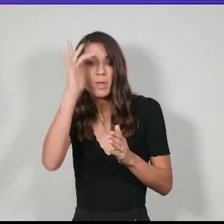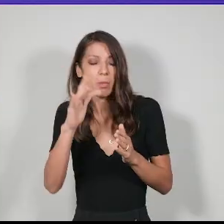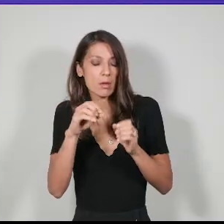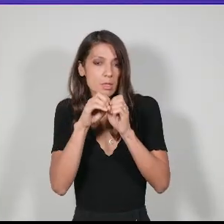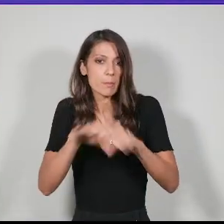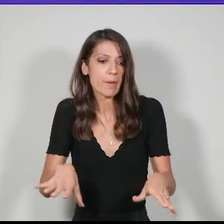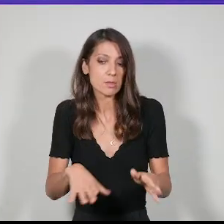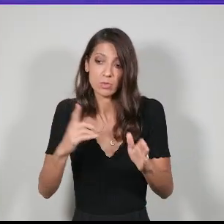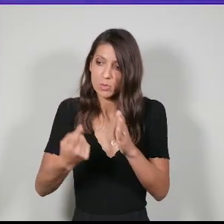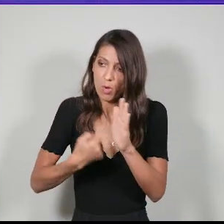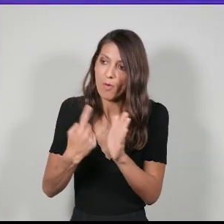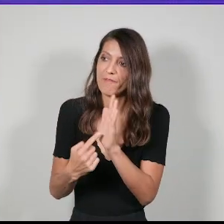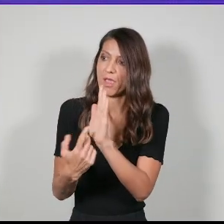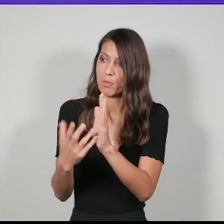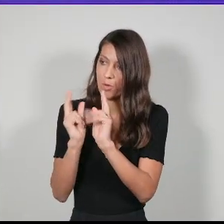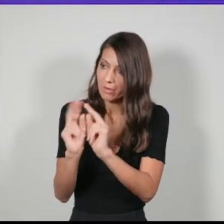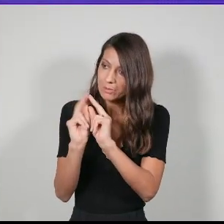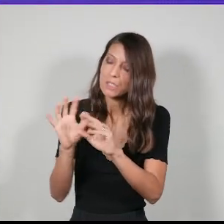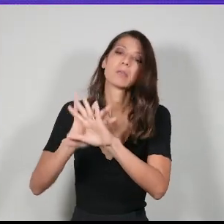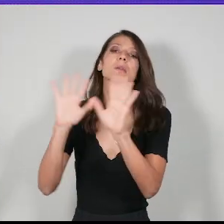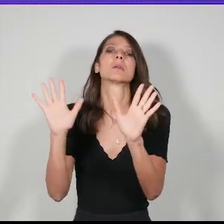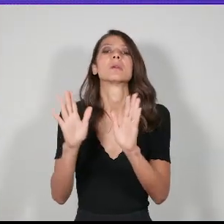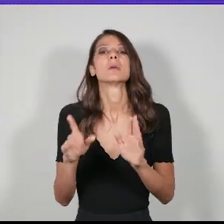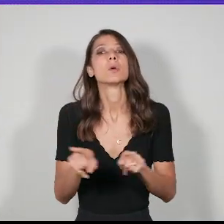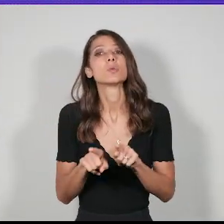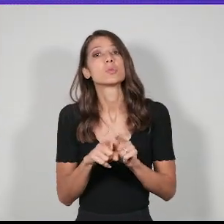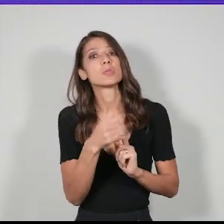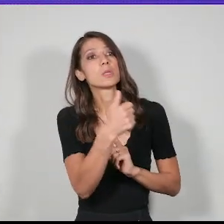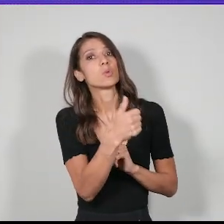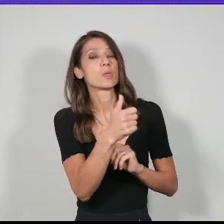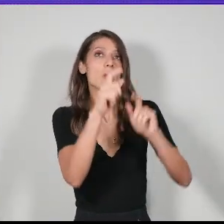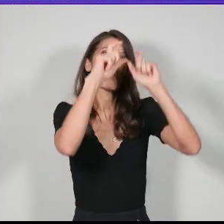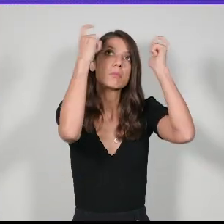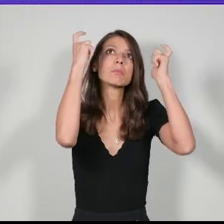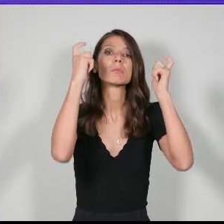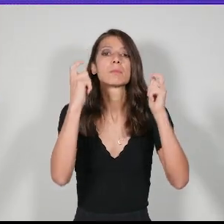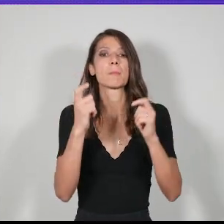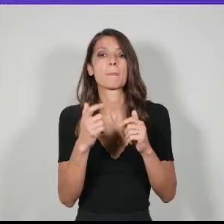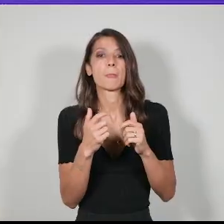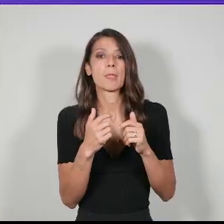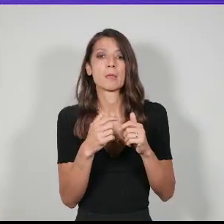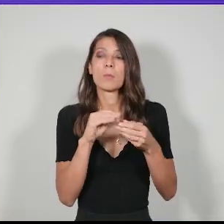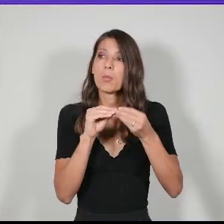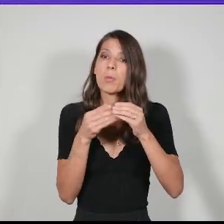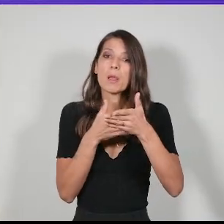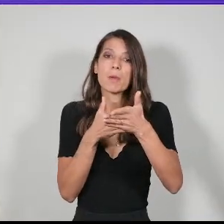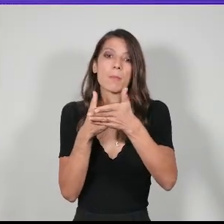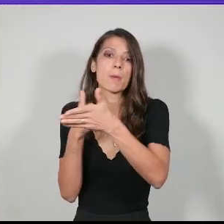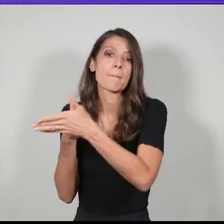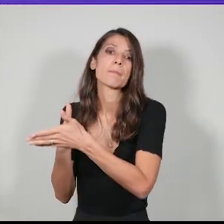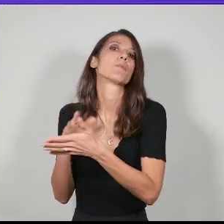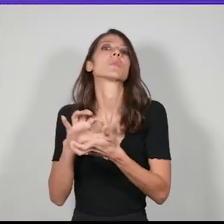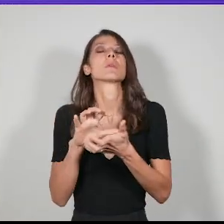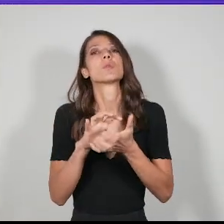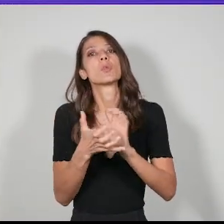il est aussi, je dirais, porte-parole, traducteur effectivement de ces difficultés à saisir la complexité